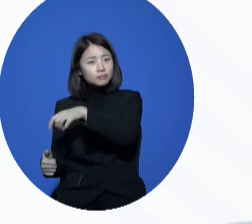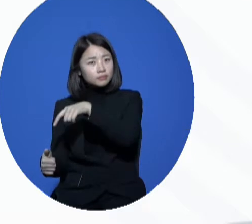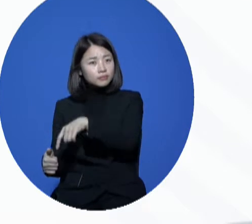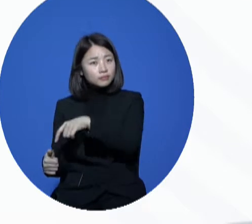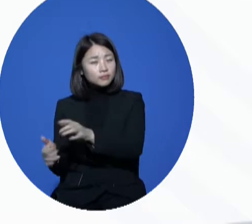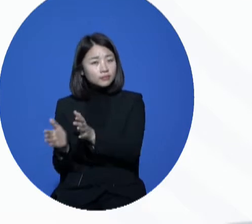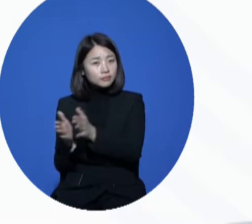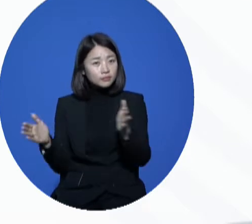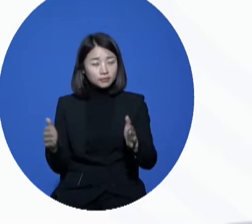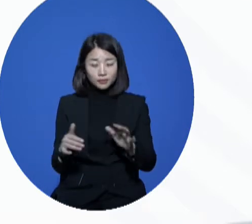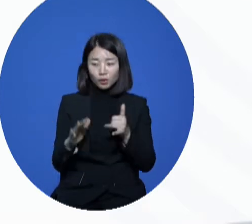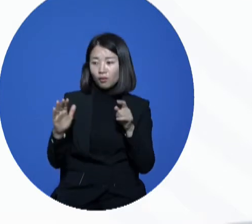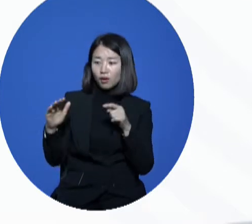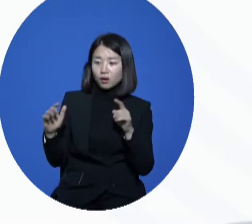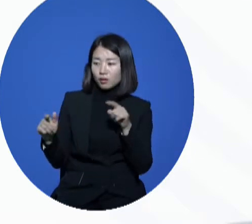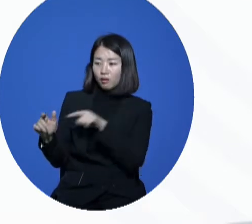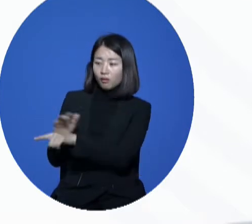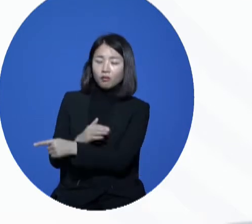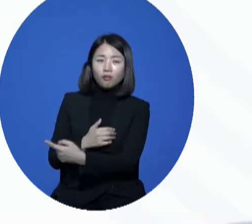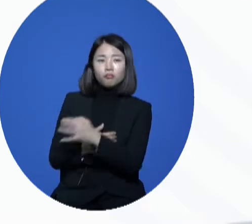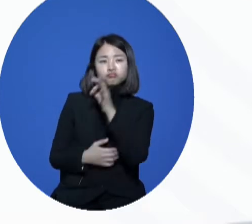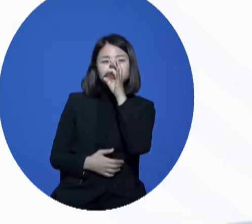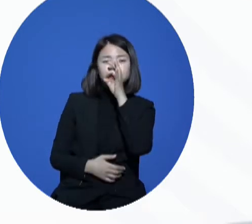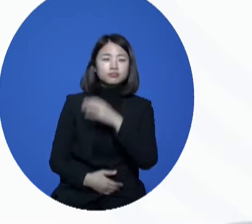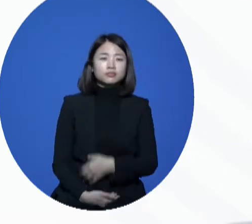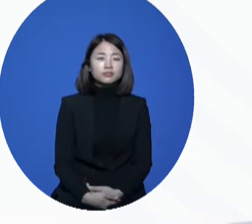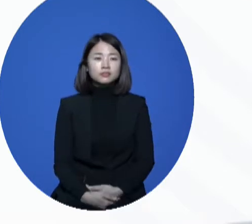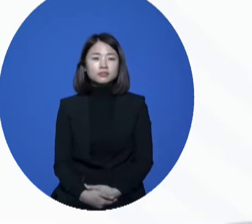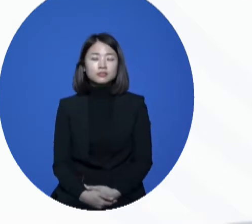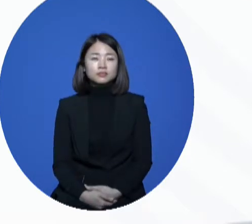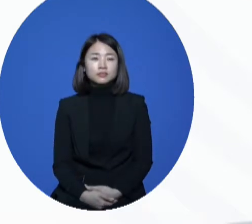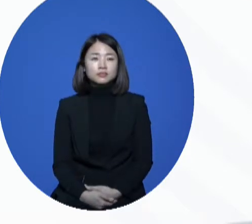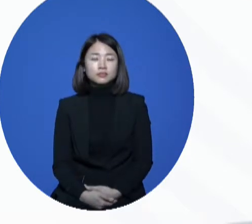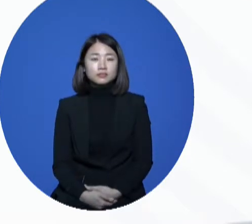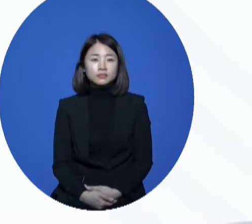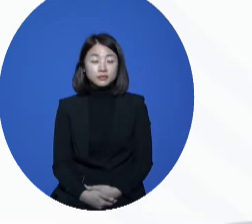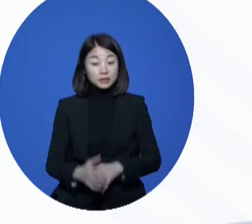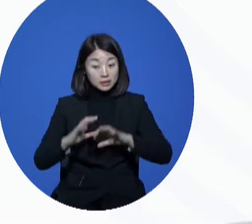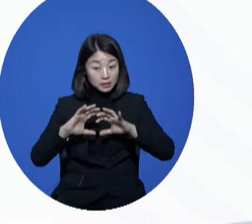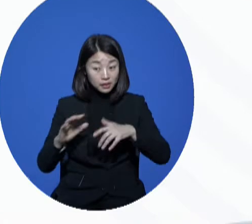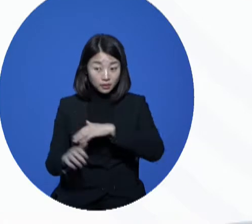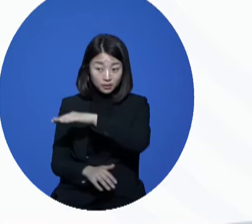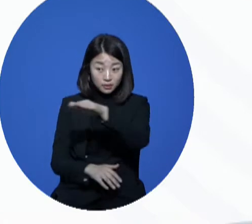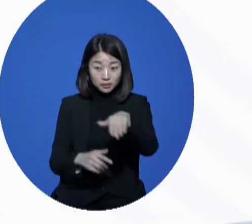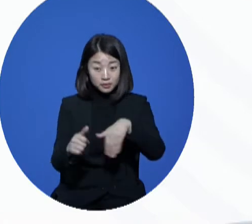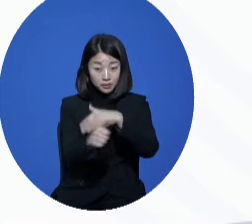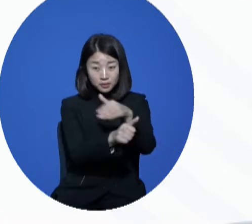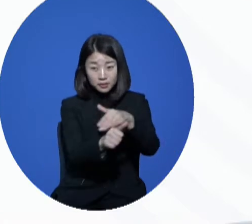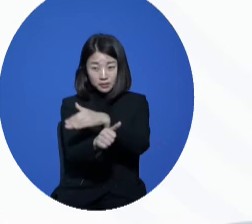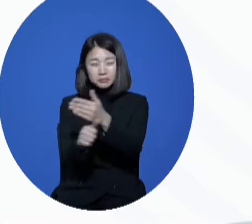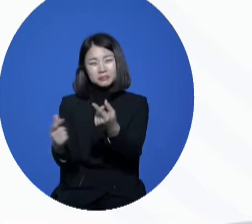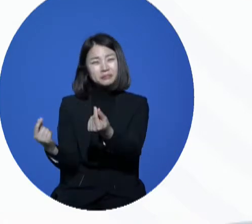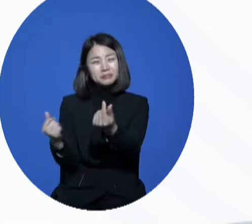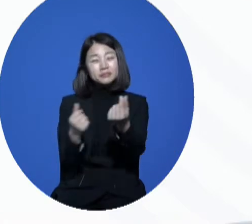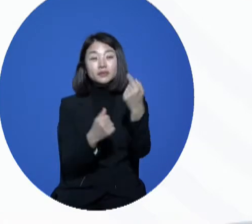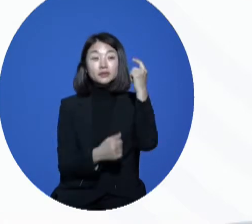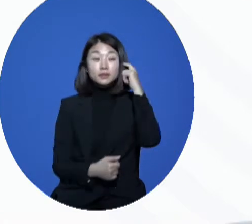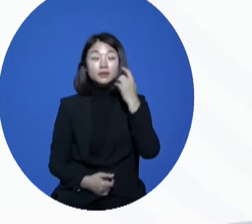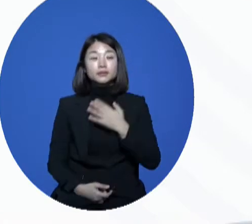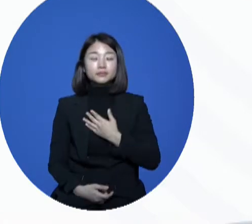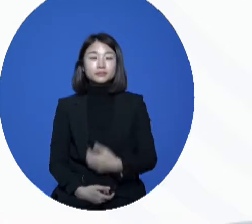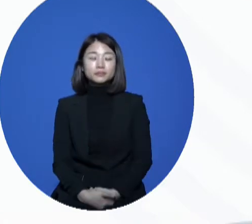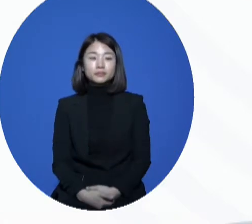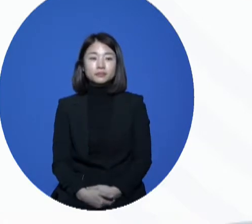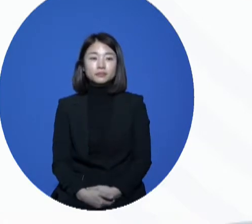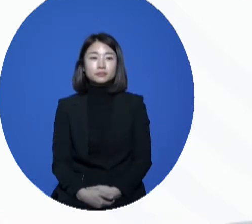전혀 가족을 도와주지 못하게 되었습니다. 그래서 이것은 전 세계적인 현상이었다고